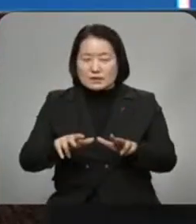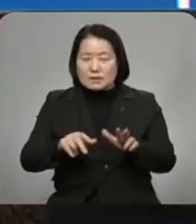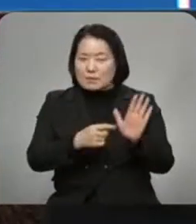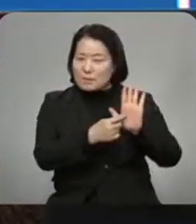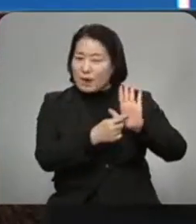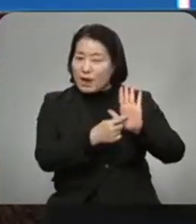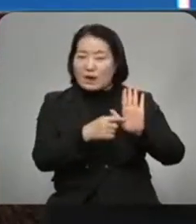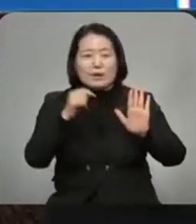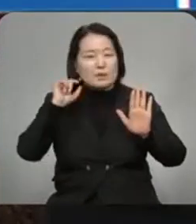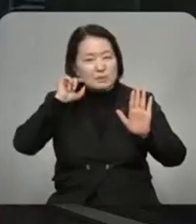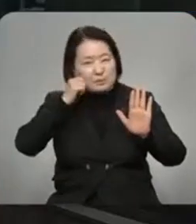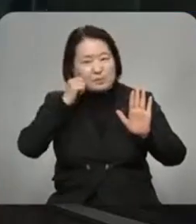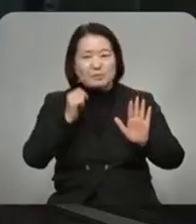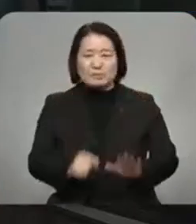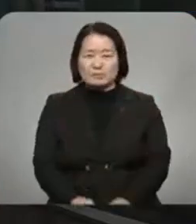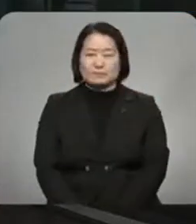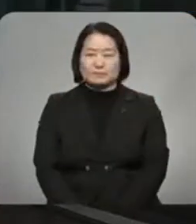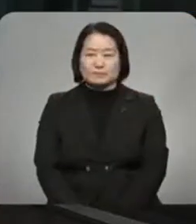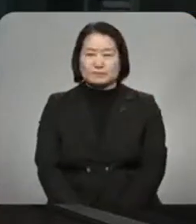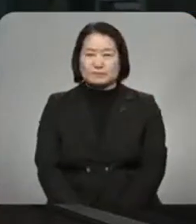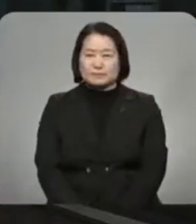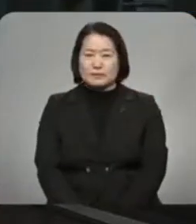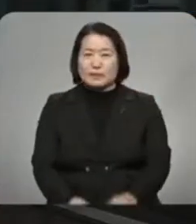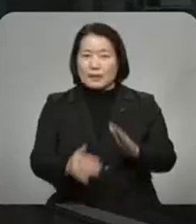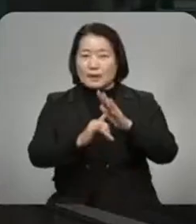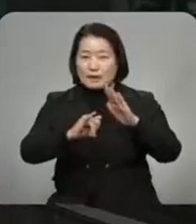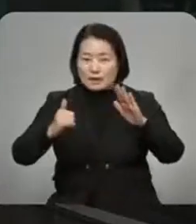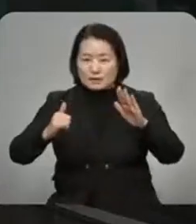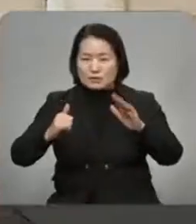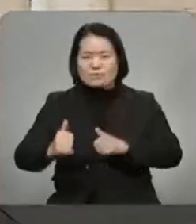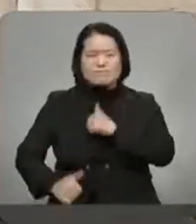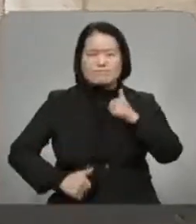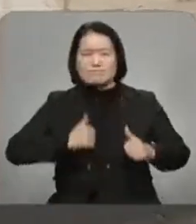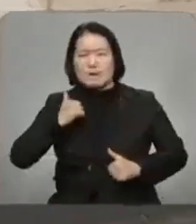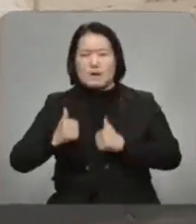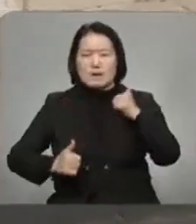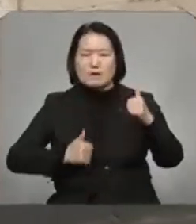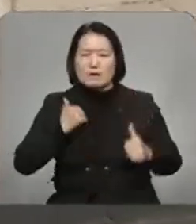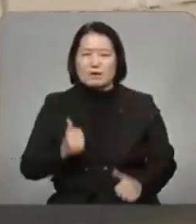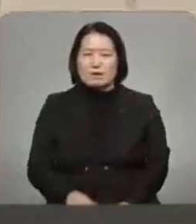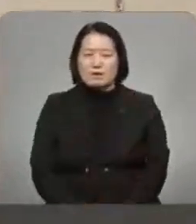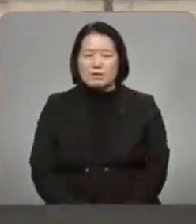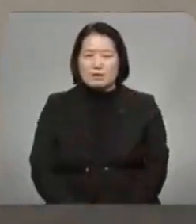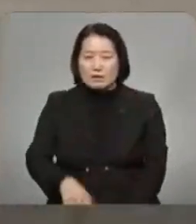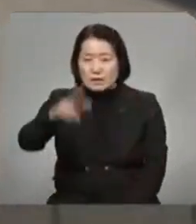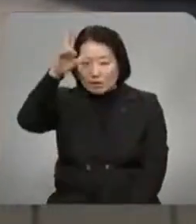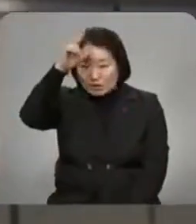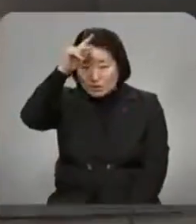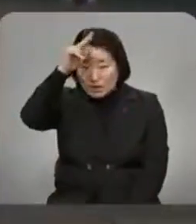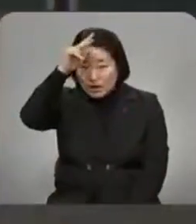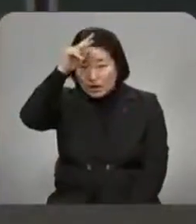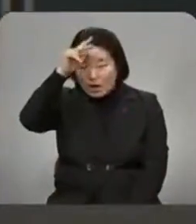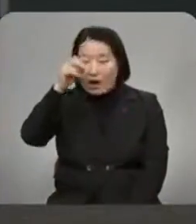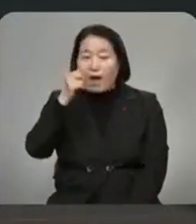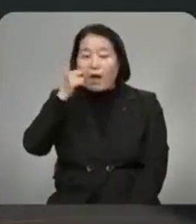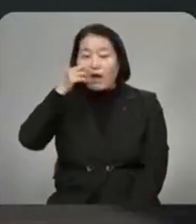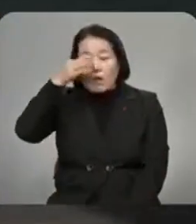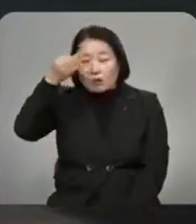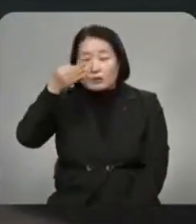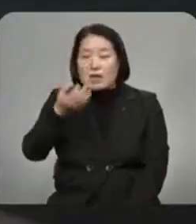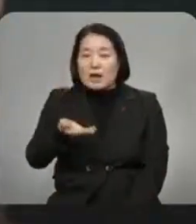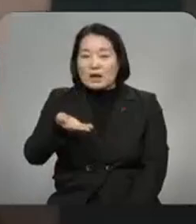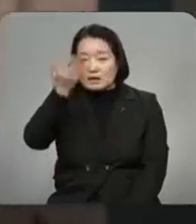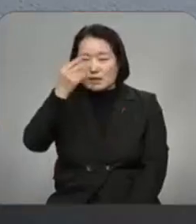어렵다고 강조했습니다 유가족들은 거세게 반발하고 있습니다 경찰이 열달 가까이 수사 끝에 내린